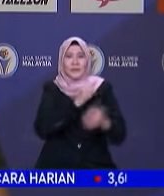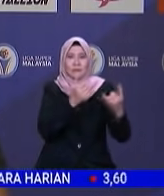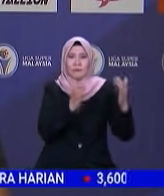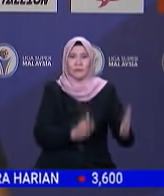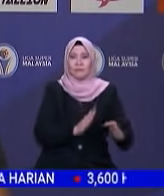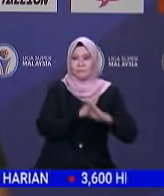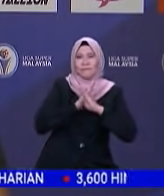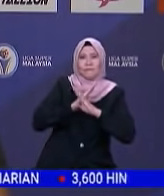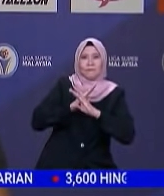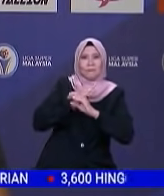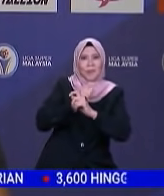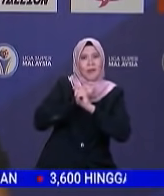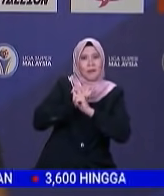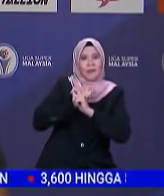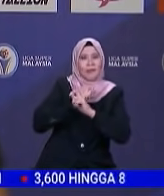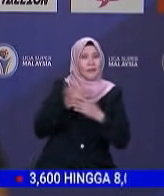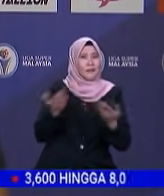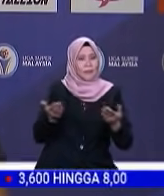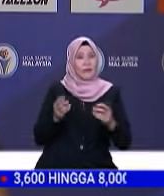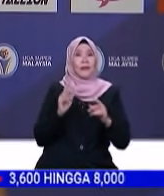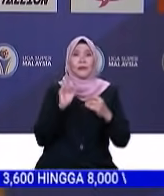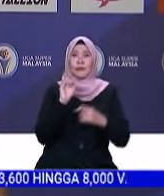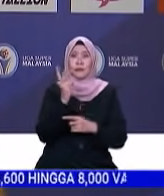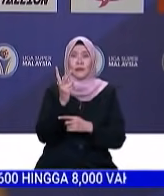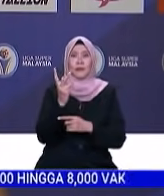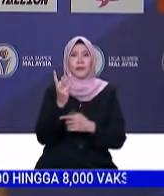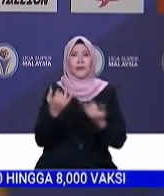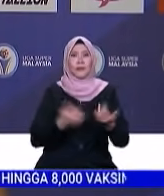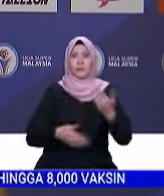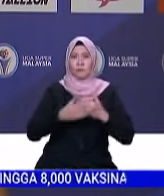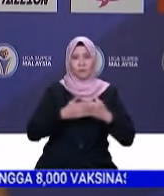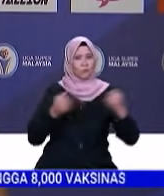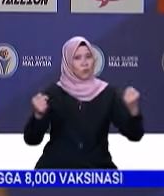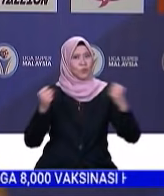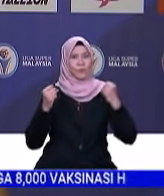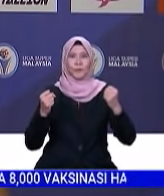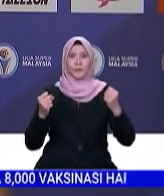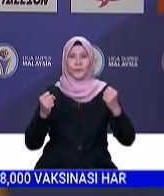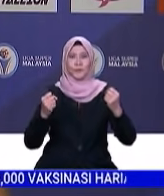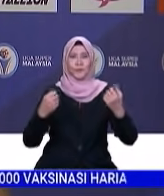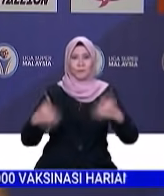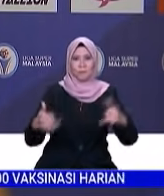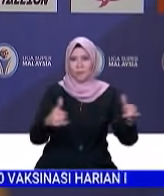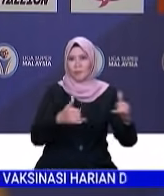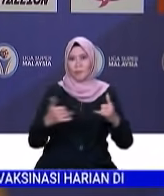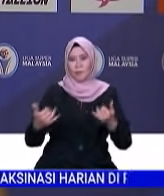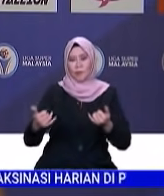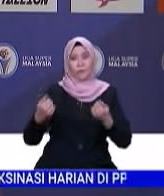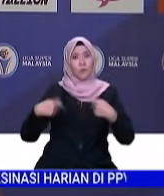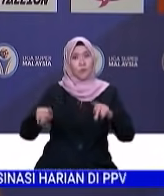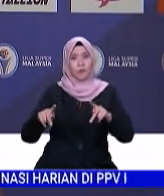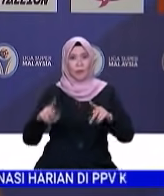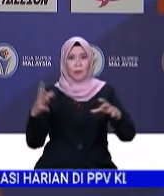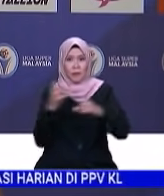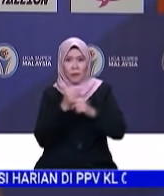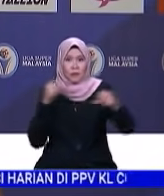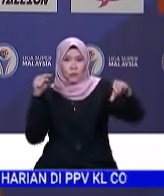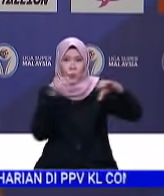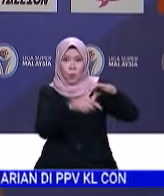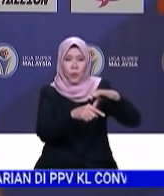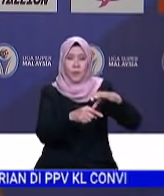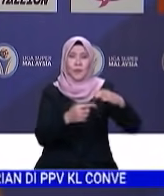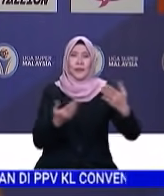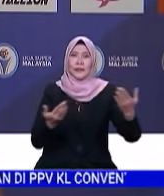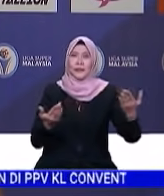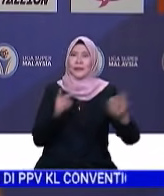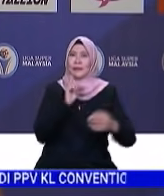defenders. But second half kita boleh nampak we are come back very strong and we want to create chances to score goal. But of